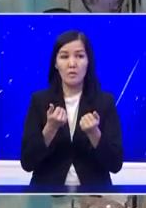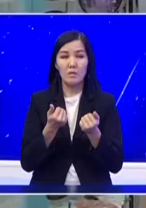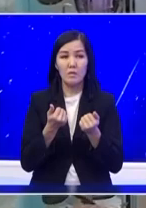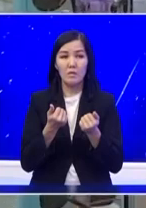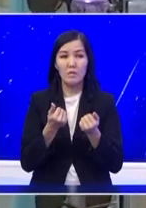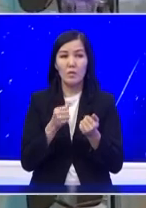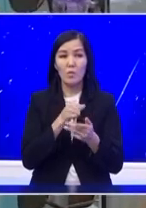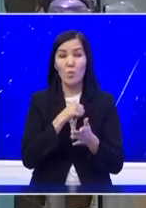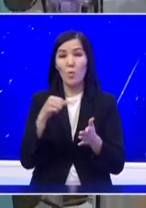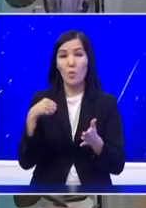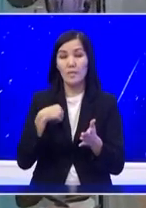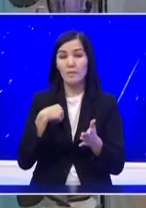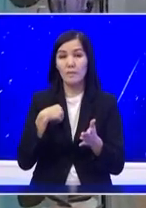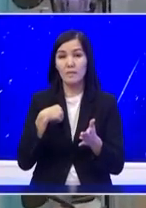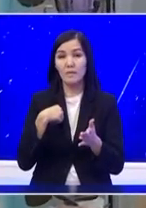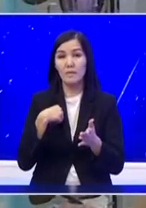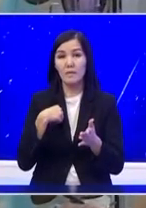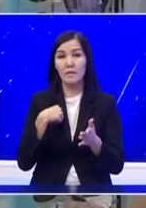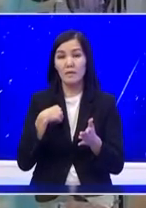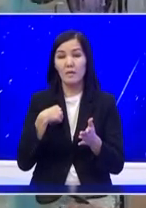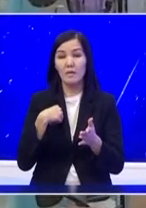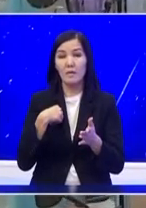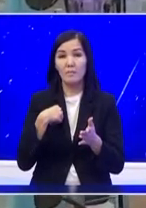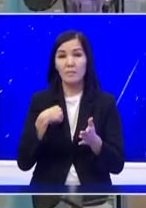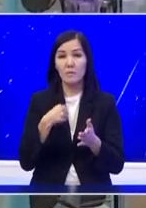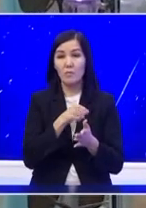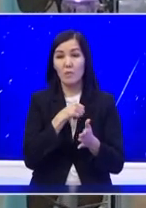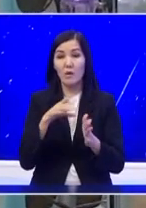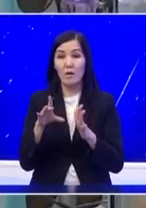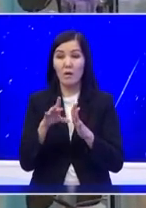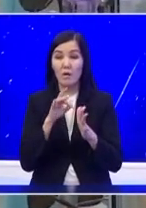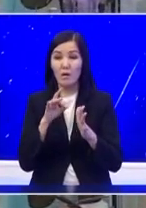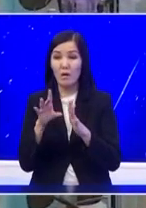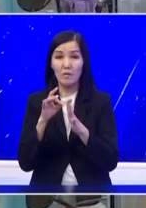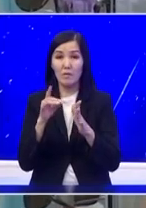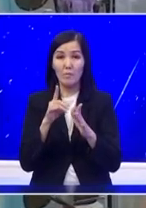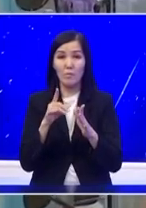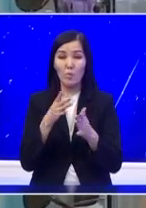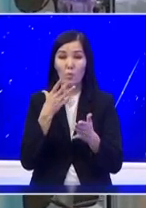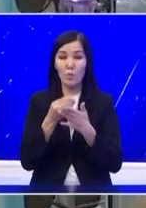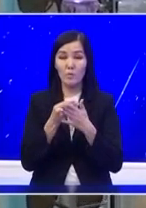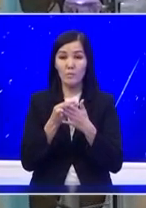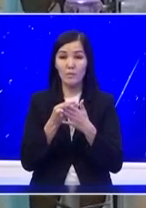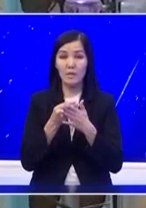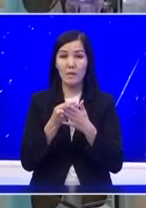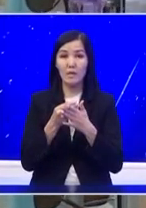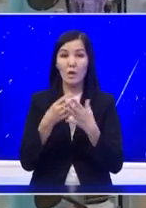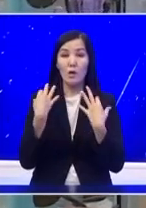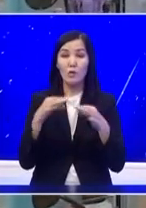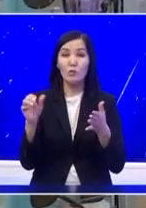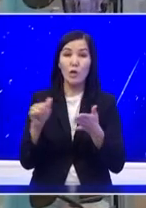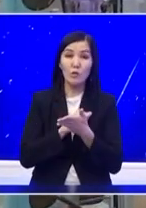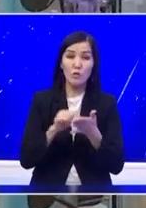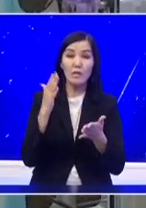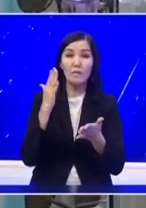енді өзіміз былай қайдан болса солай аламаймыз ғой. У нас свои есть оптовые фирмы, у которых есть лицензия. Біз бәрі